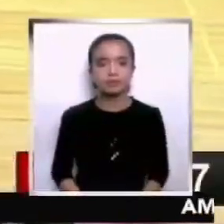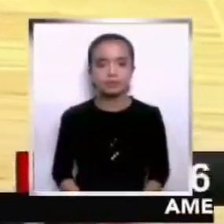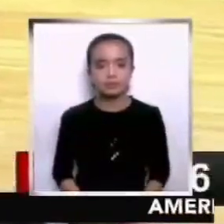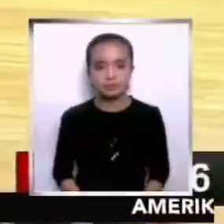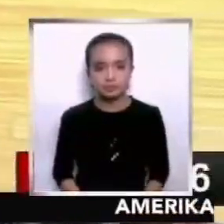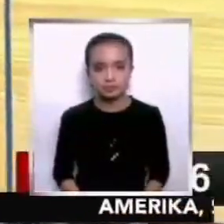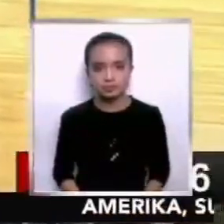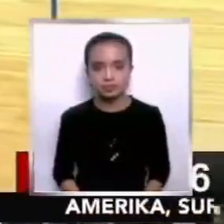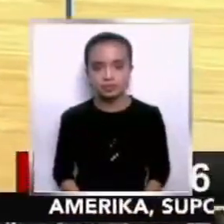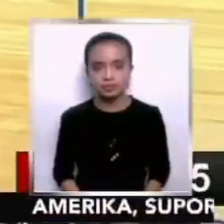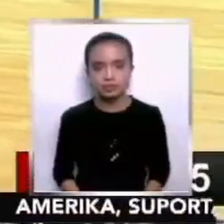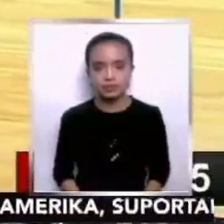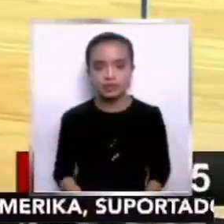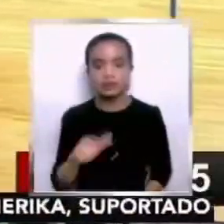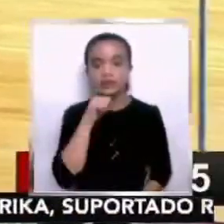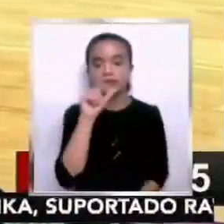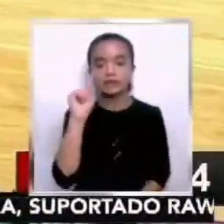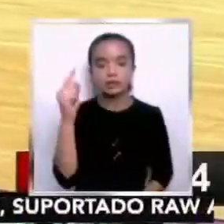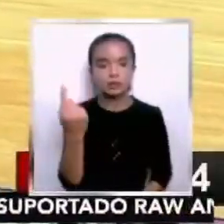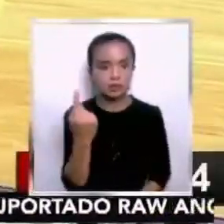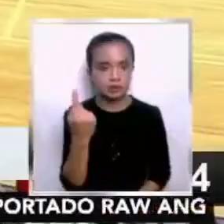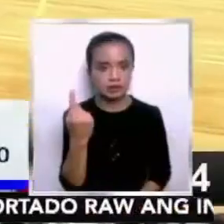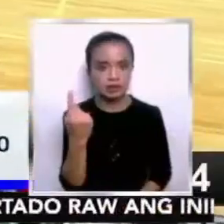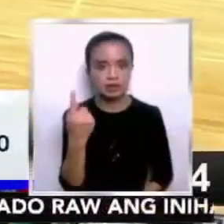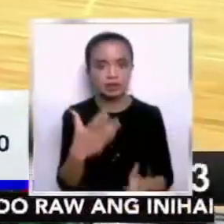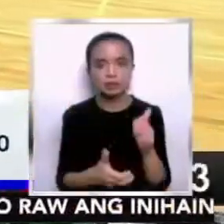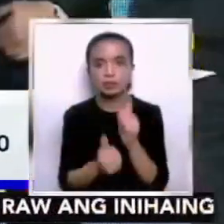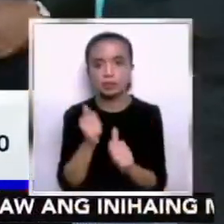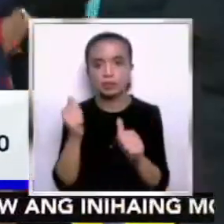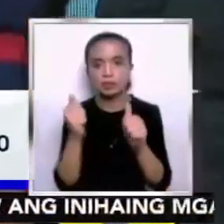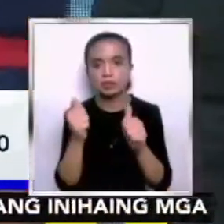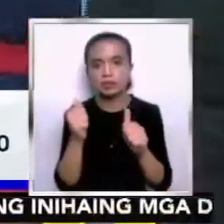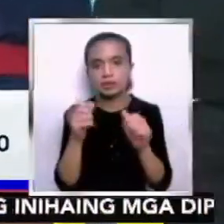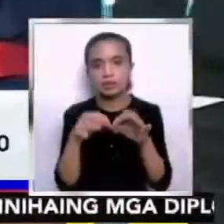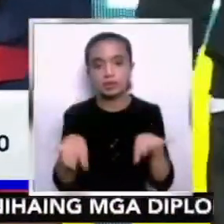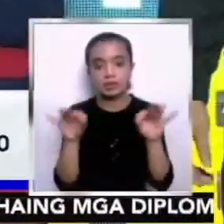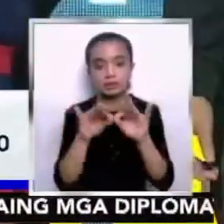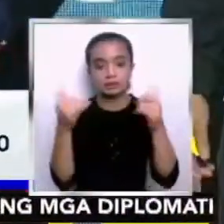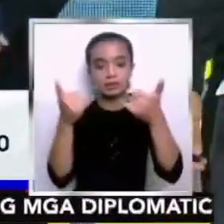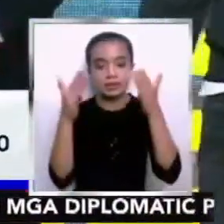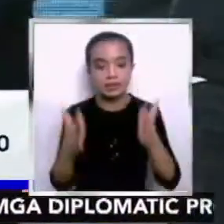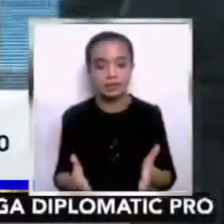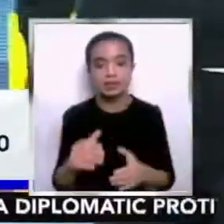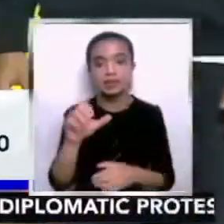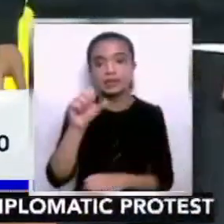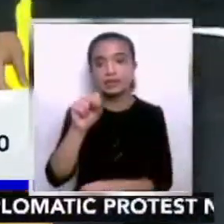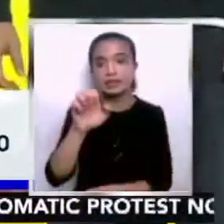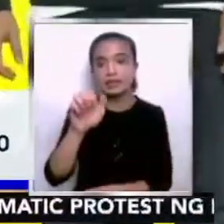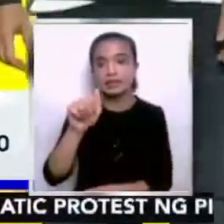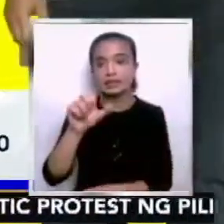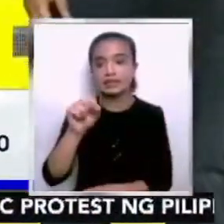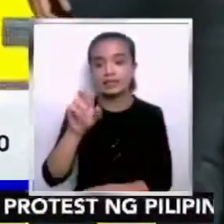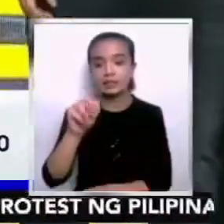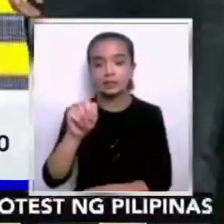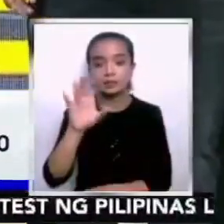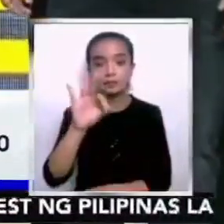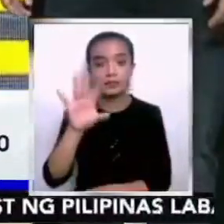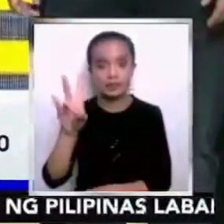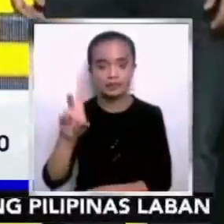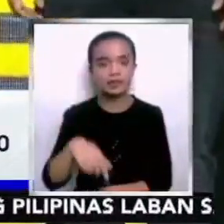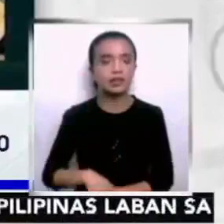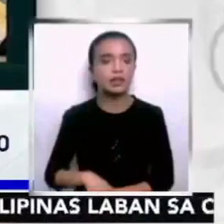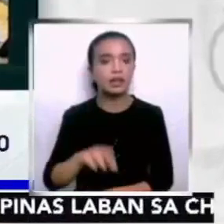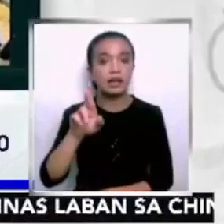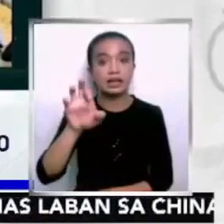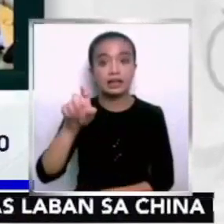Bukod sa pagiging top newcomer at most valuable player ng season 97, isa na ring all-star ang tubong Pangasinan ni si Renz Abando na magiging